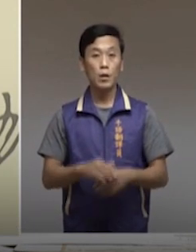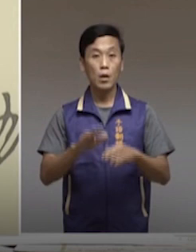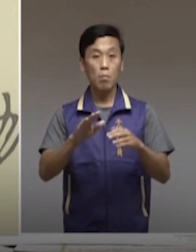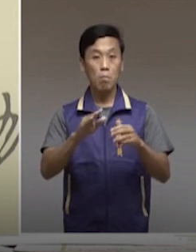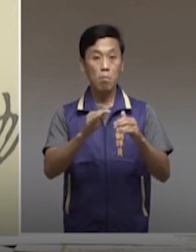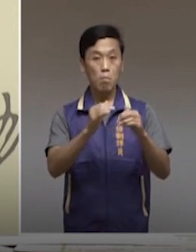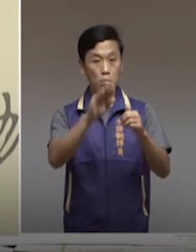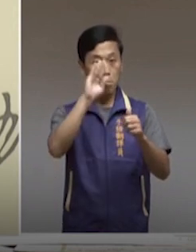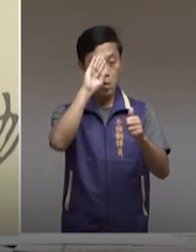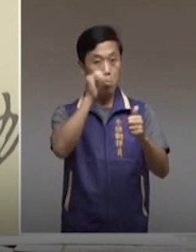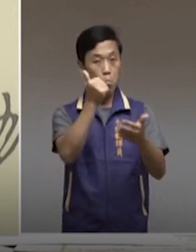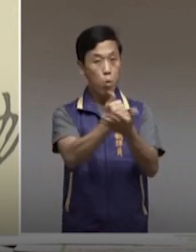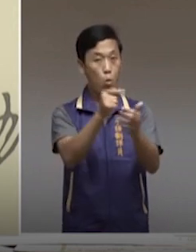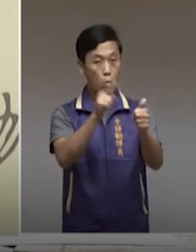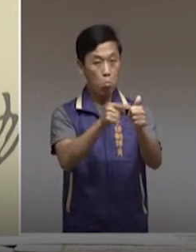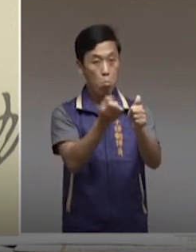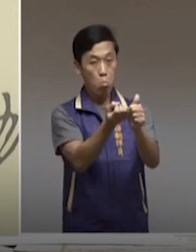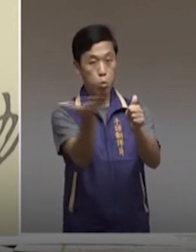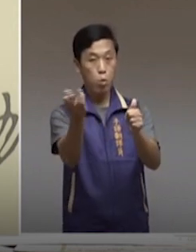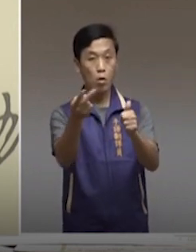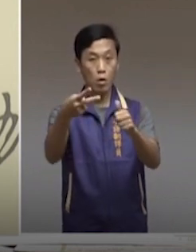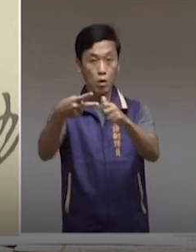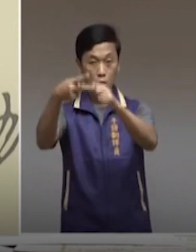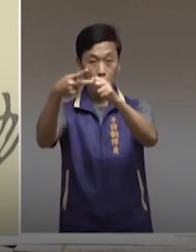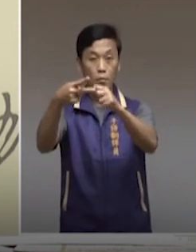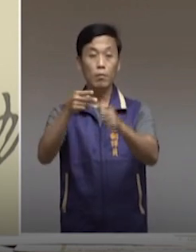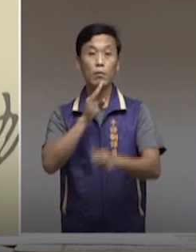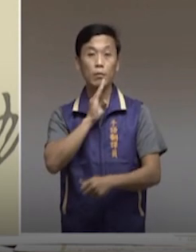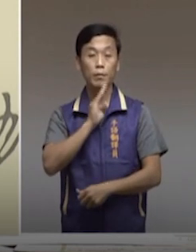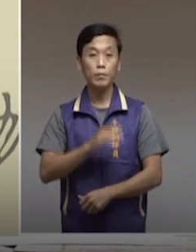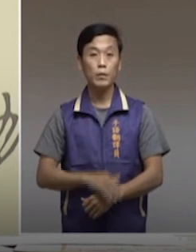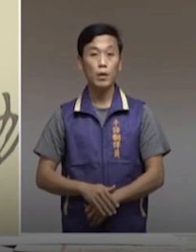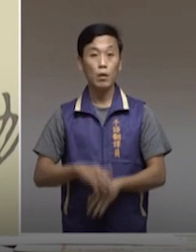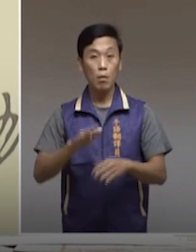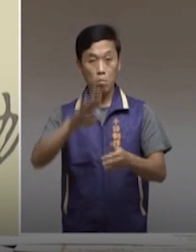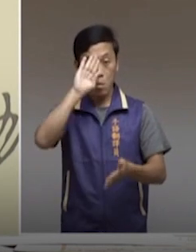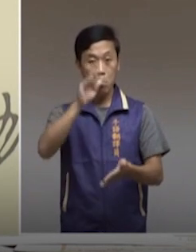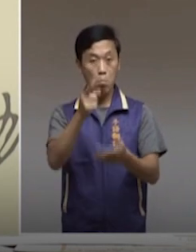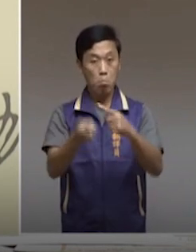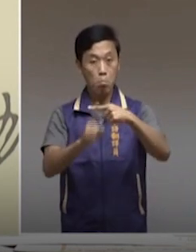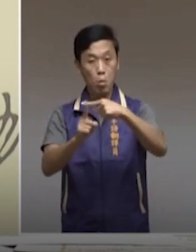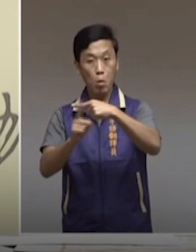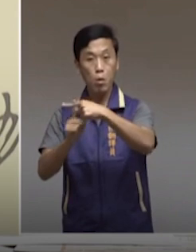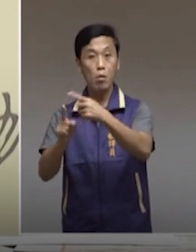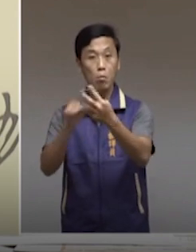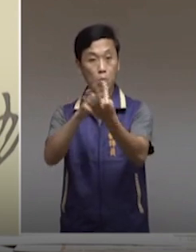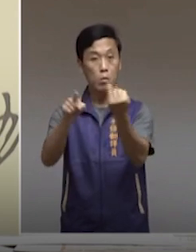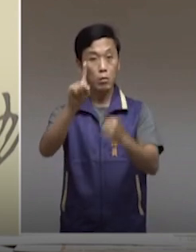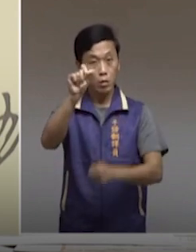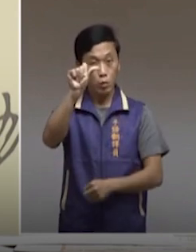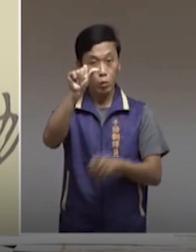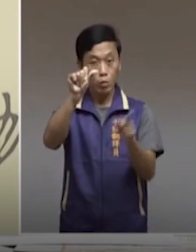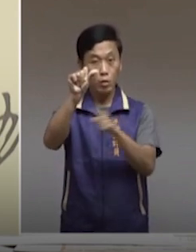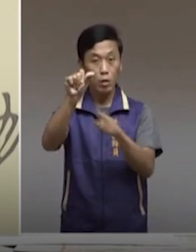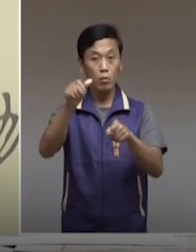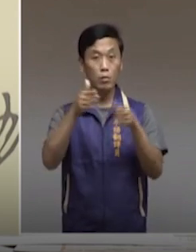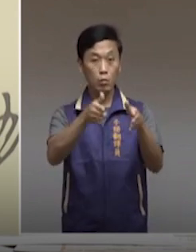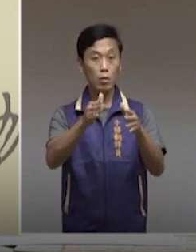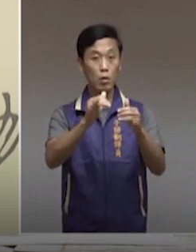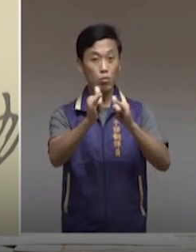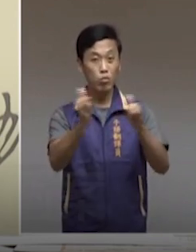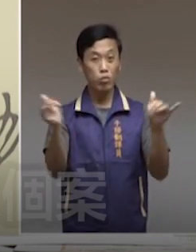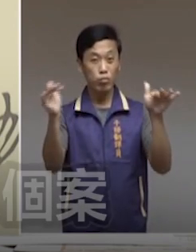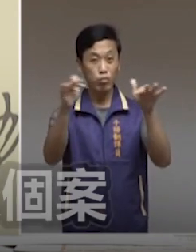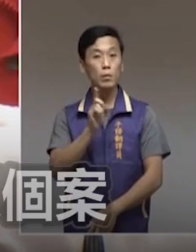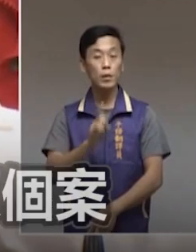波的这个感染。好，那我们在这15个个案都跟这一波的这个群聚感染